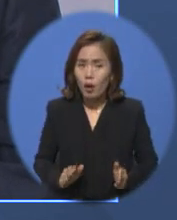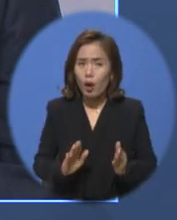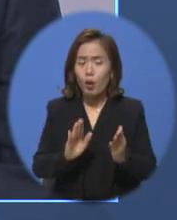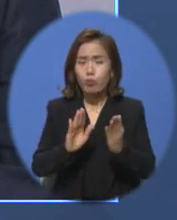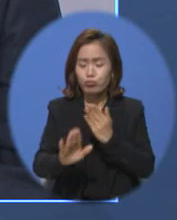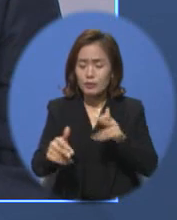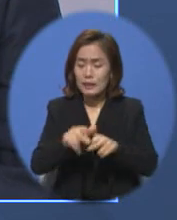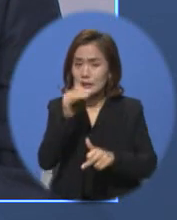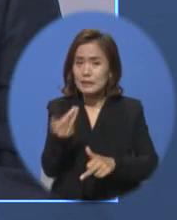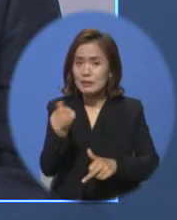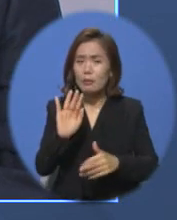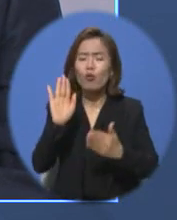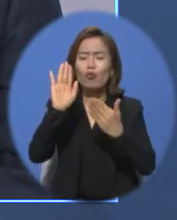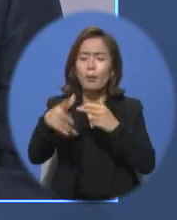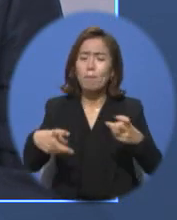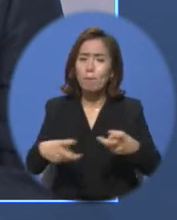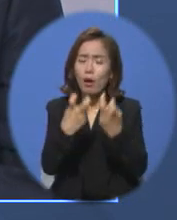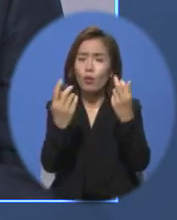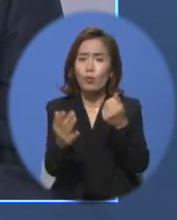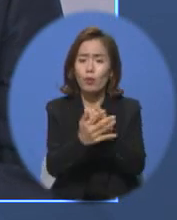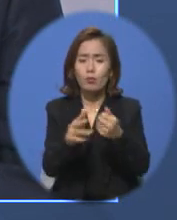교통사고와같은사고로인해선천적인장애가아닌후천적인장애를갖게된사람들이많이있습니다.